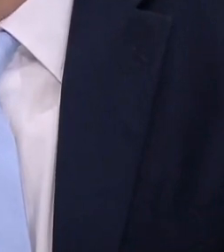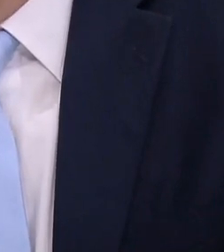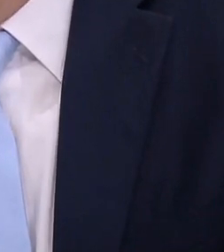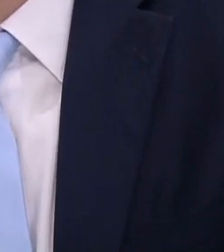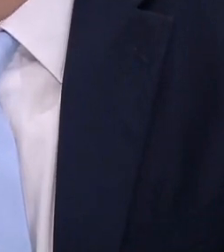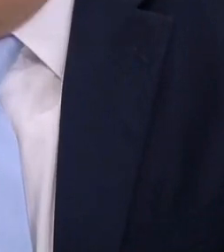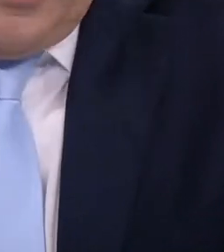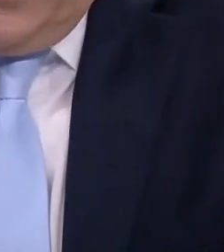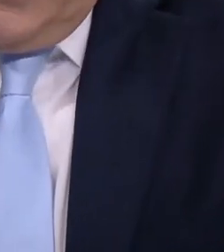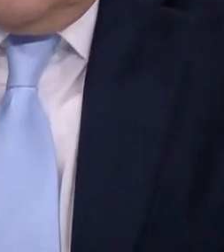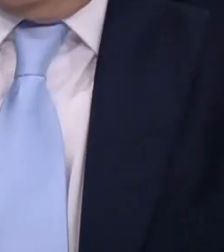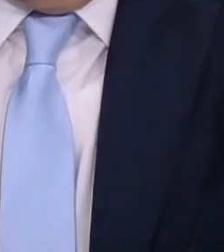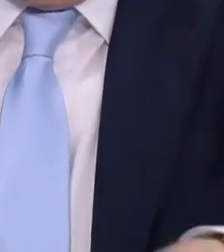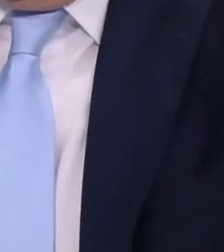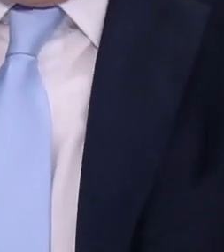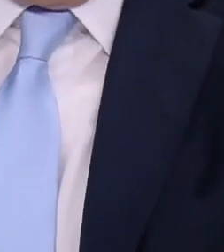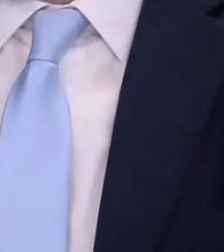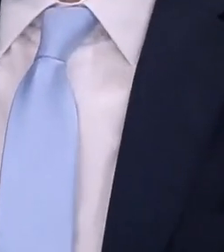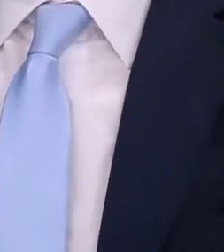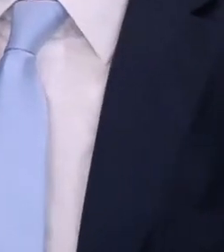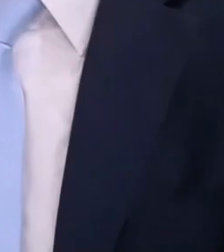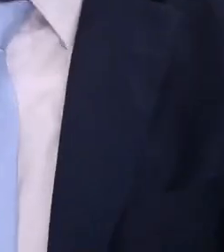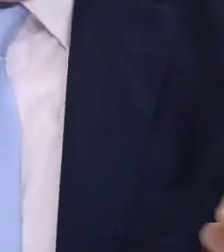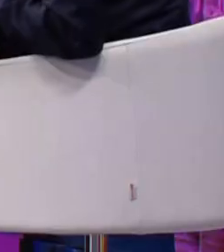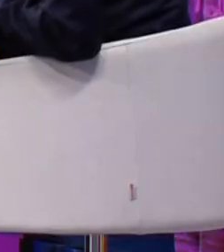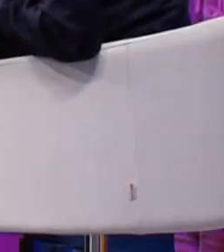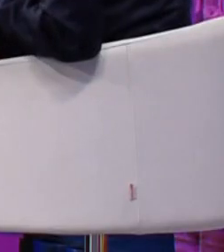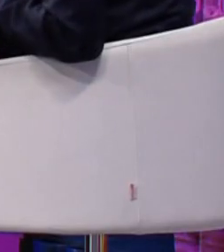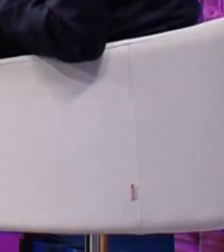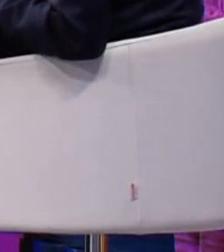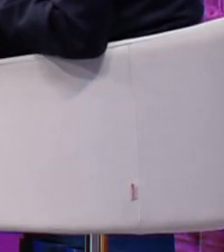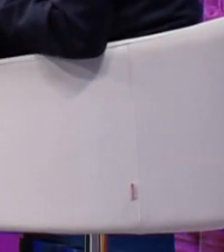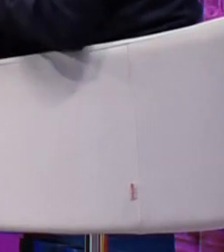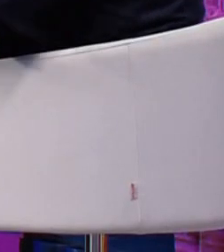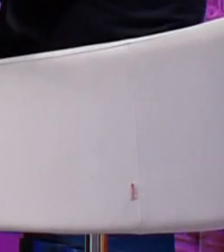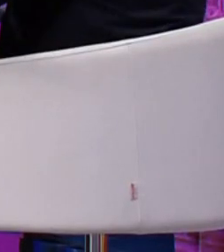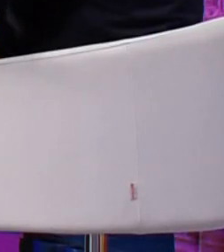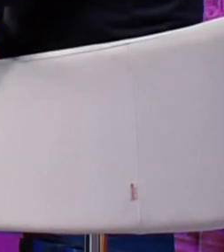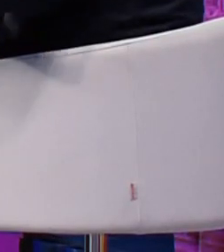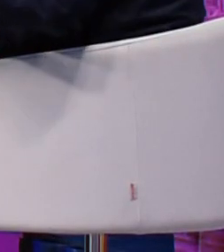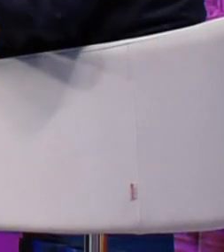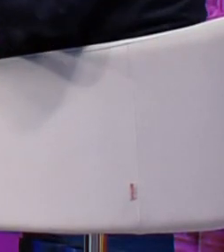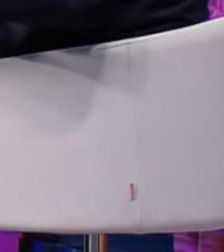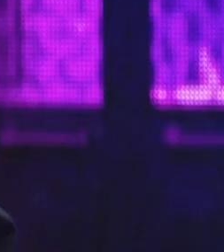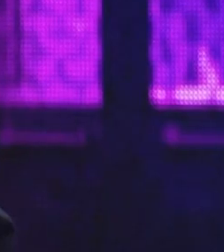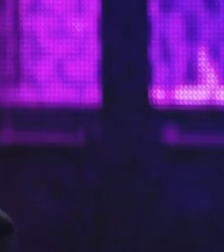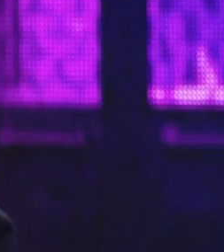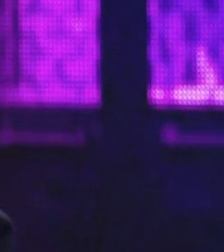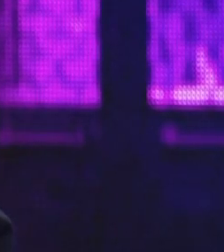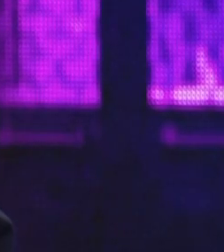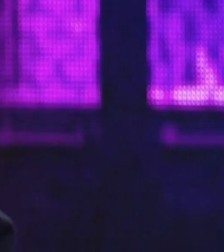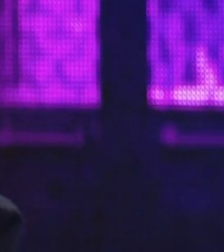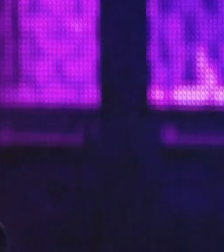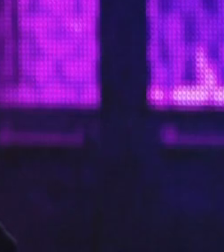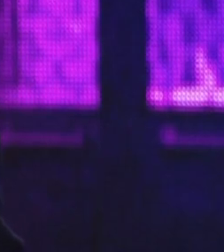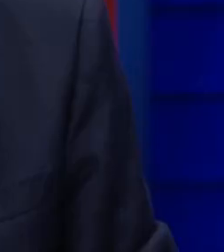kommen. Bis zum Herbst hatte er als Chef einer Minderheitsregierung die Unterstützung des Linksblocks aus Kommunisten und Grünen. Weil diese